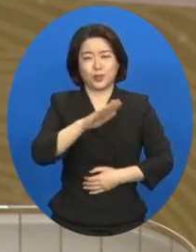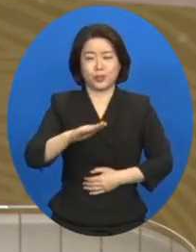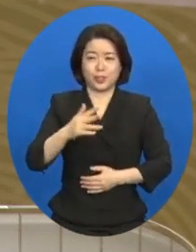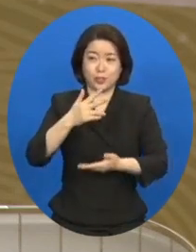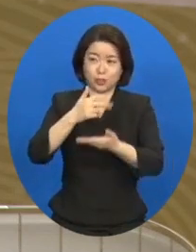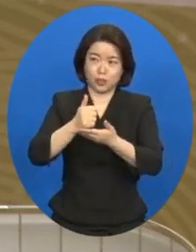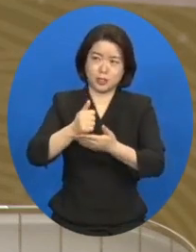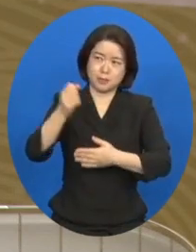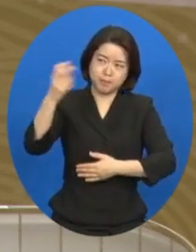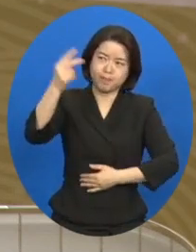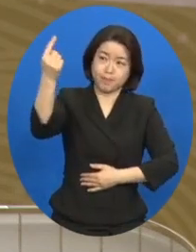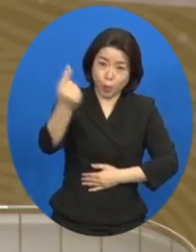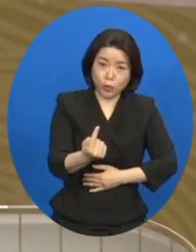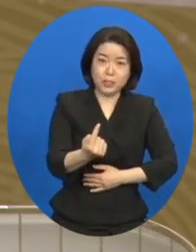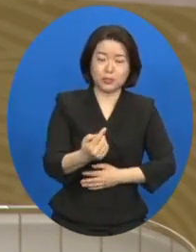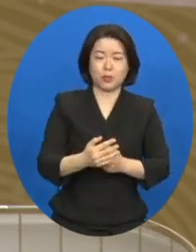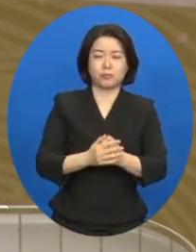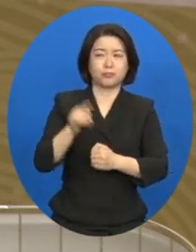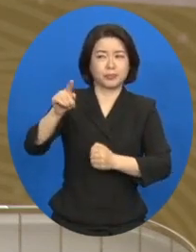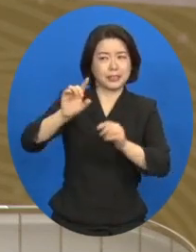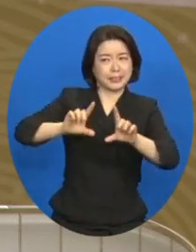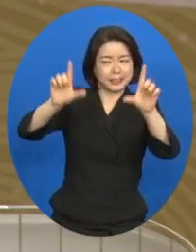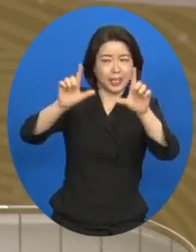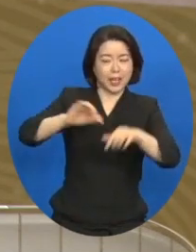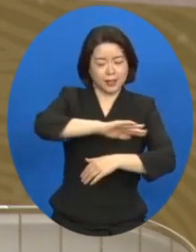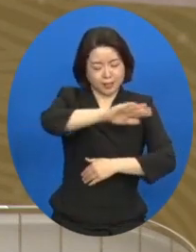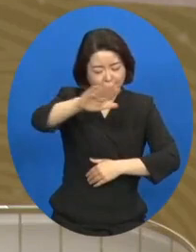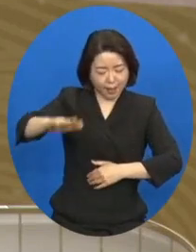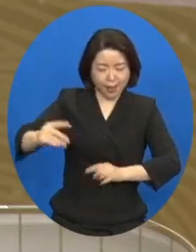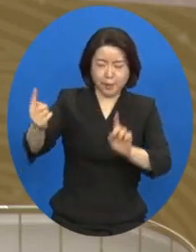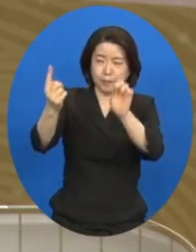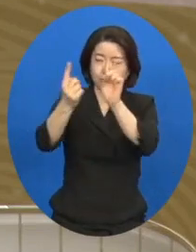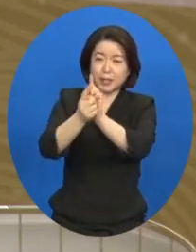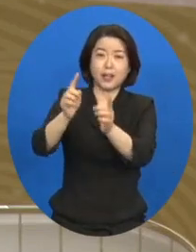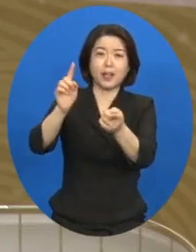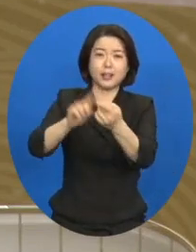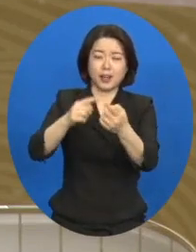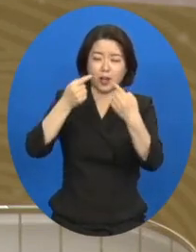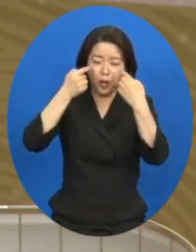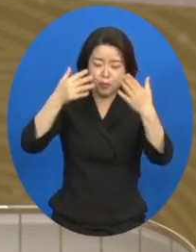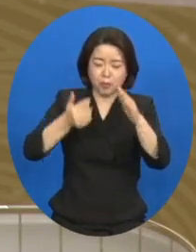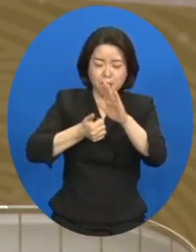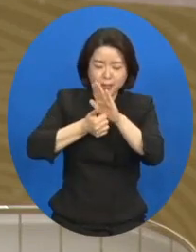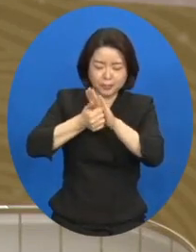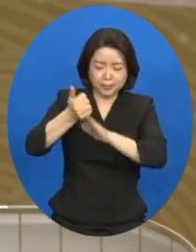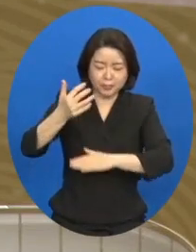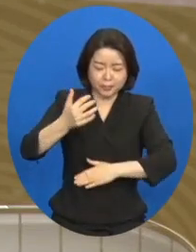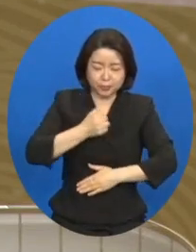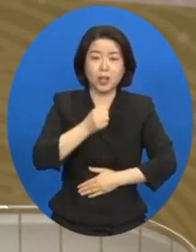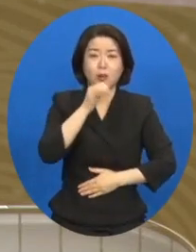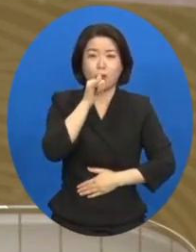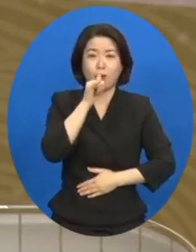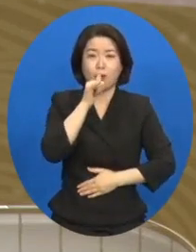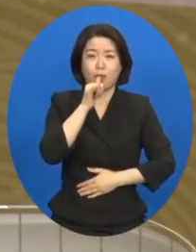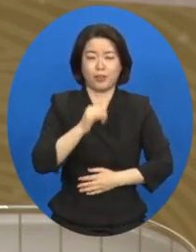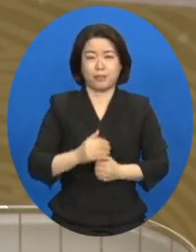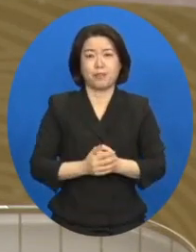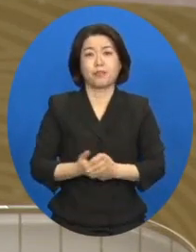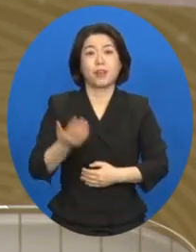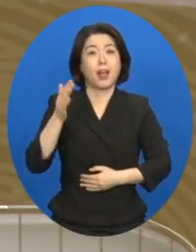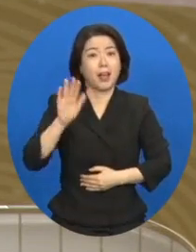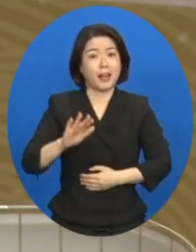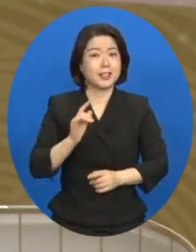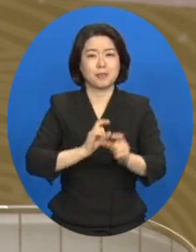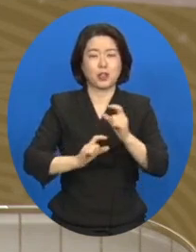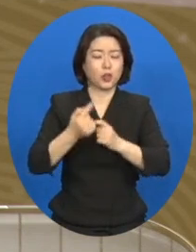오시고 그날 우리가 예수님을 다 만나게 될 것에 대한 분명한 소망을 가지고 있습니다. 그렇지만